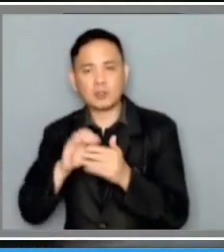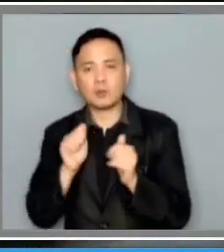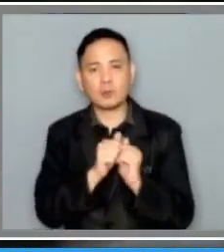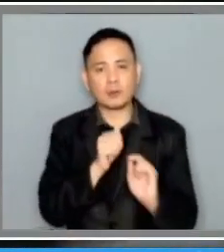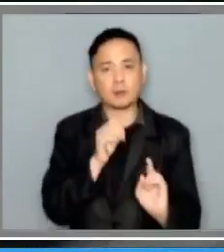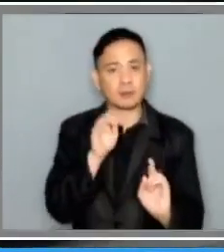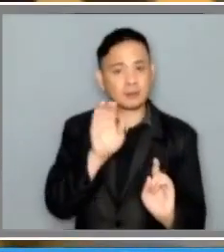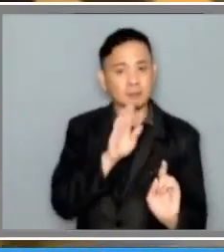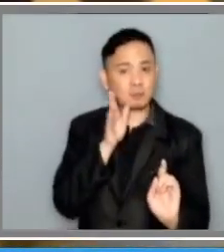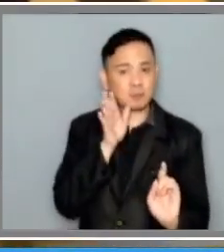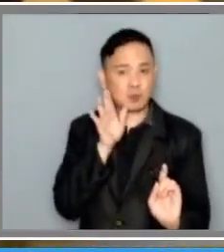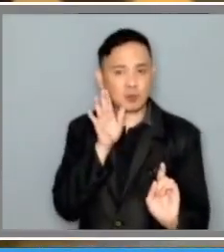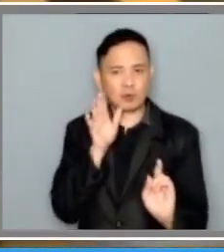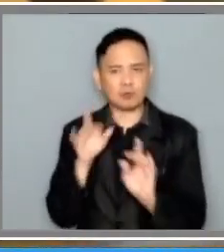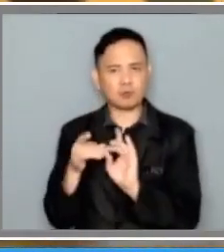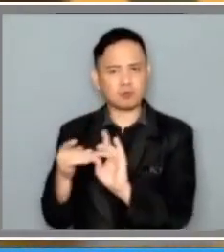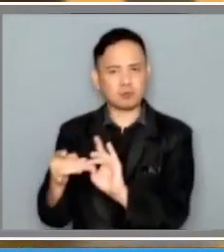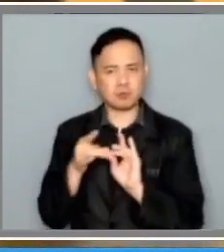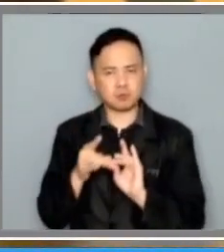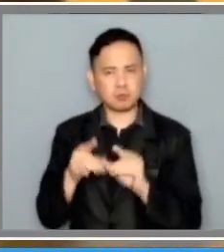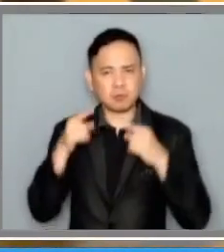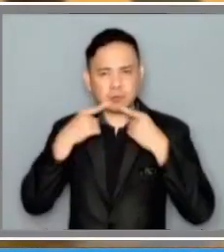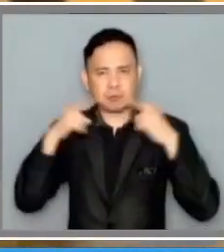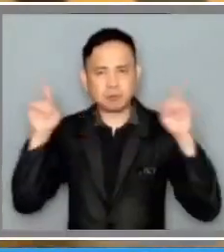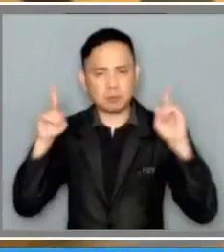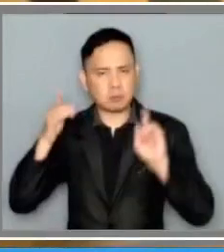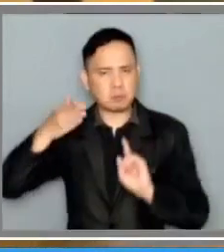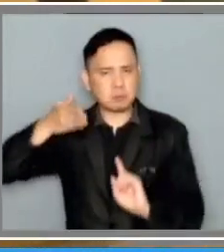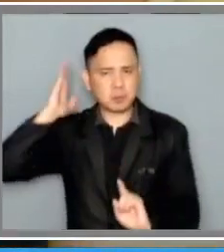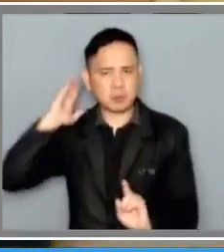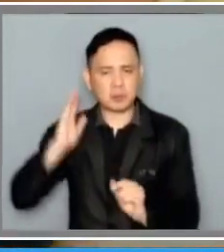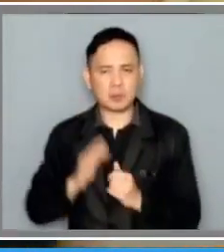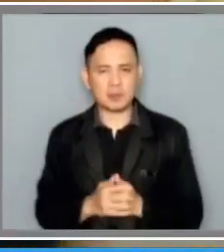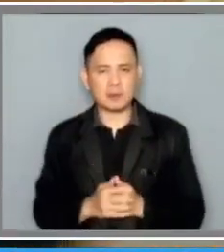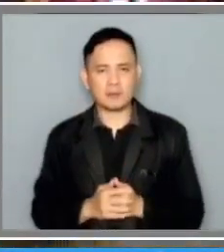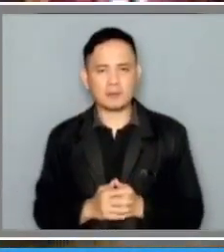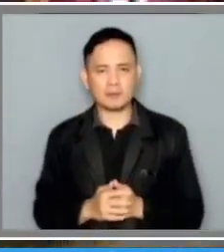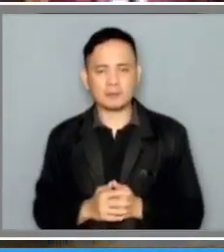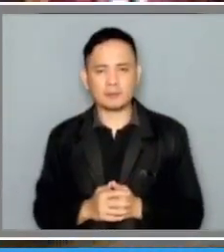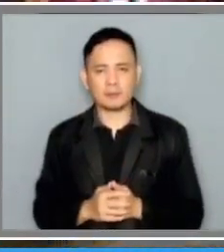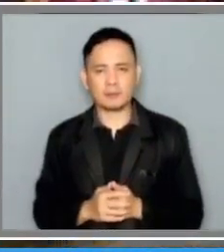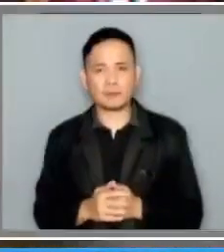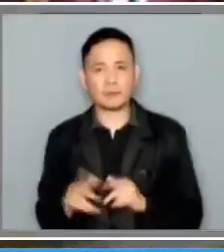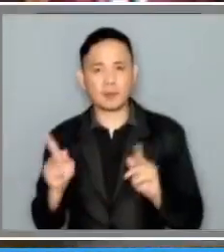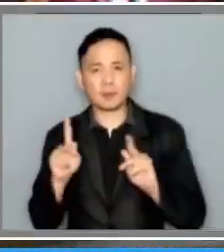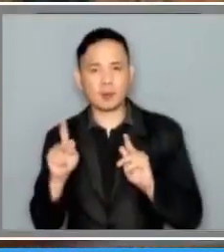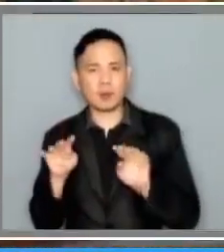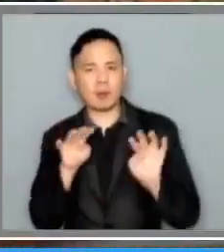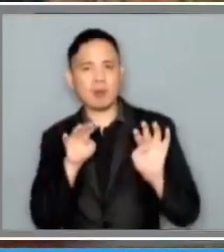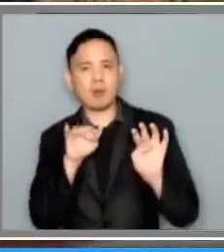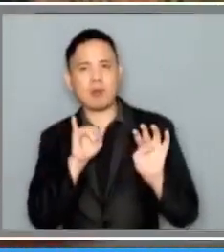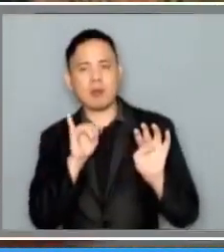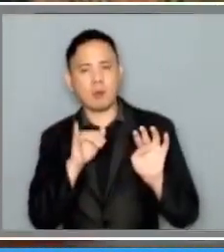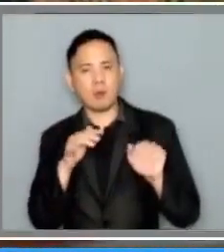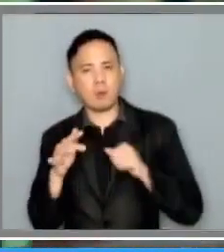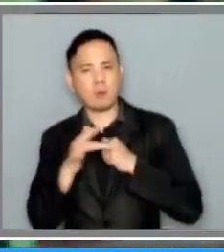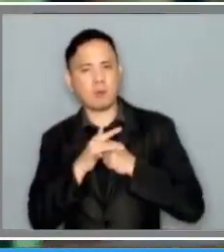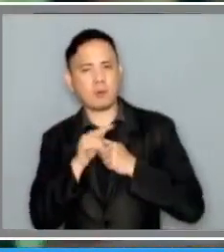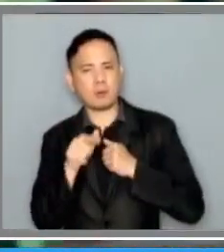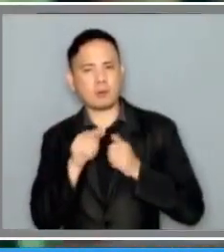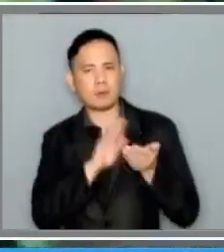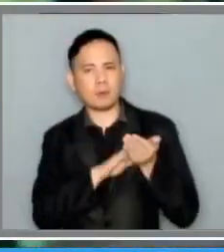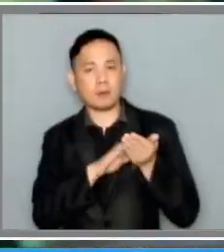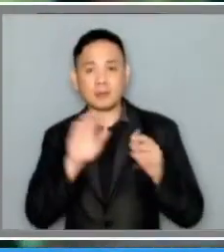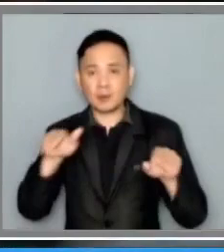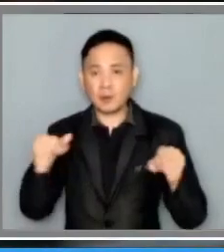ni na Joshua Garcia at Jody Santa Maria. Ibinunyag yan ni Sandra sa mismo kasal nila ni Renz.